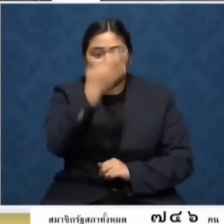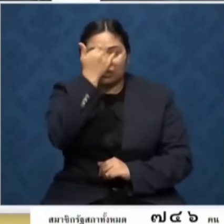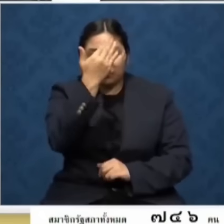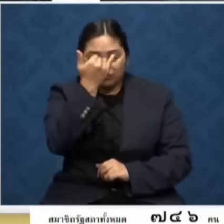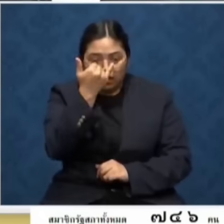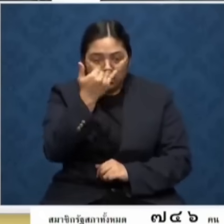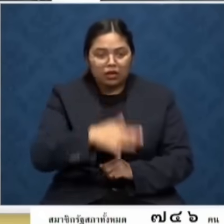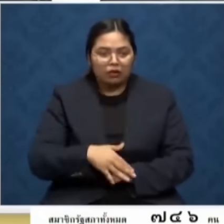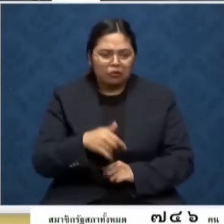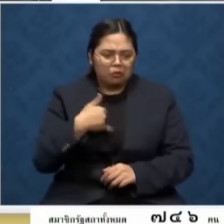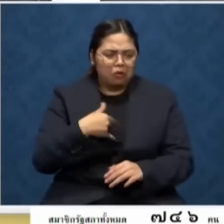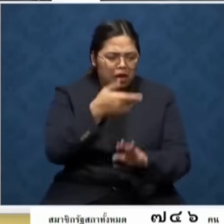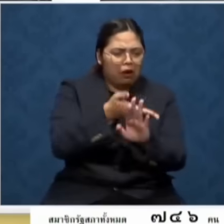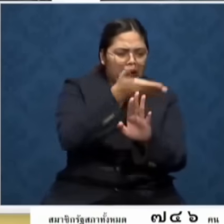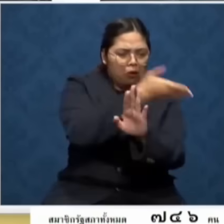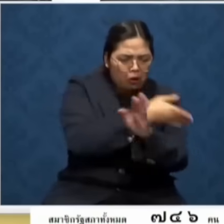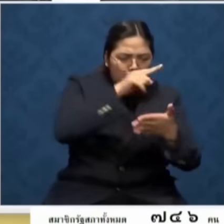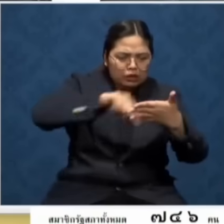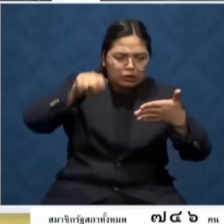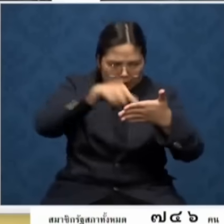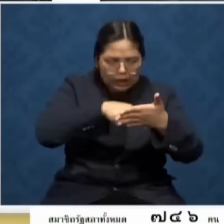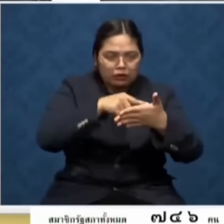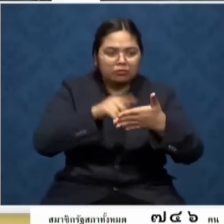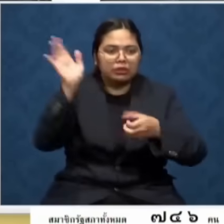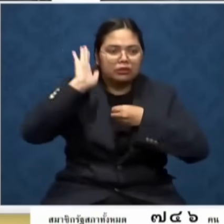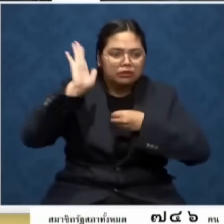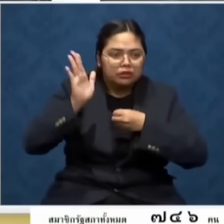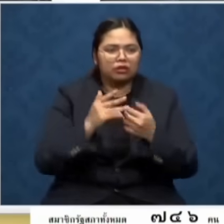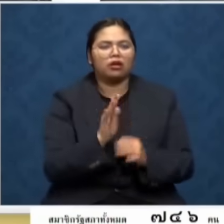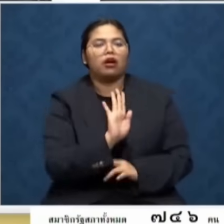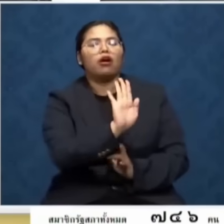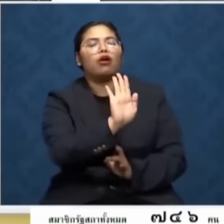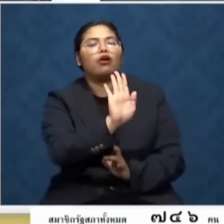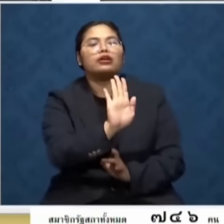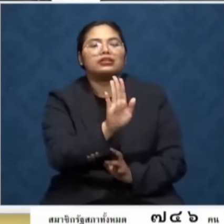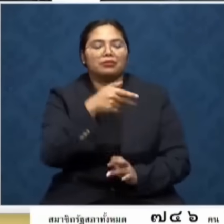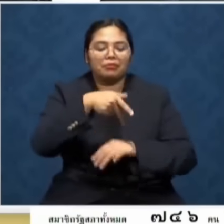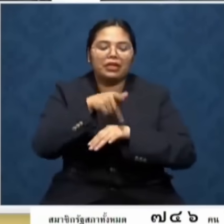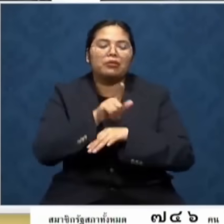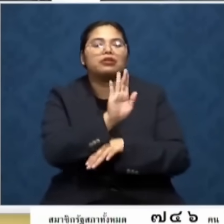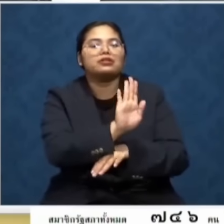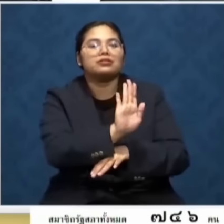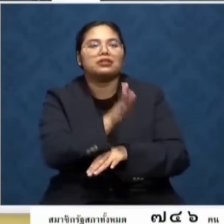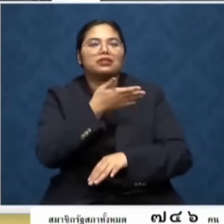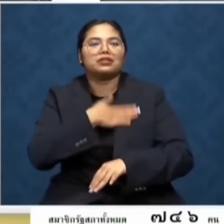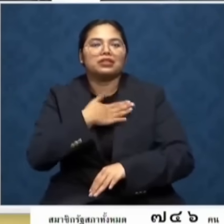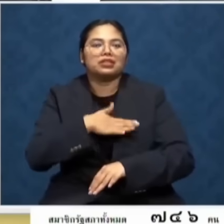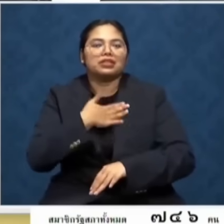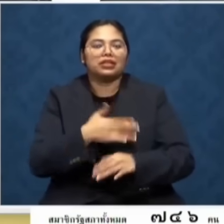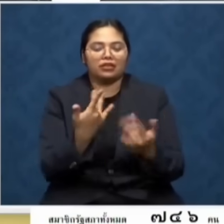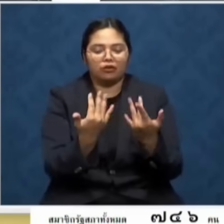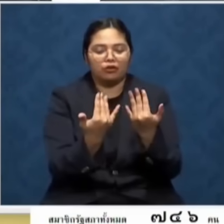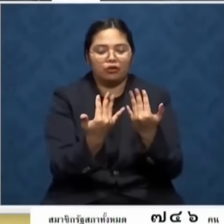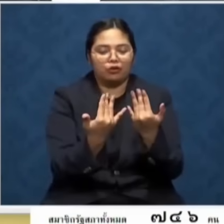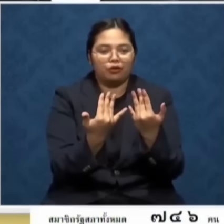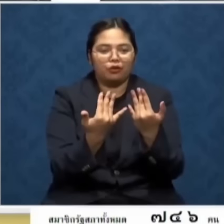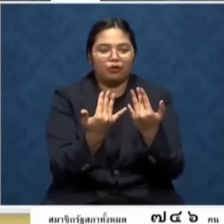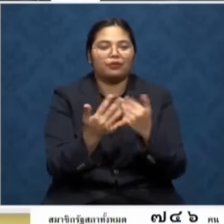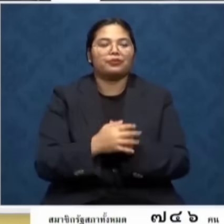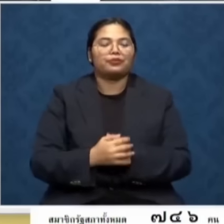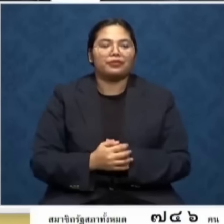ก็พูดขอเสียงคะแนนไรเดอร์ทุกคน ท่านวิโรจน์กรุณายังไม่ได้นั้นนะครับผมยังไม่ได้วินิจฉัยเลยนะครับท่าน